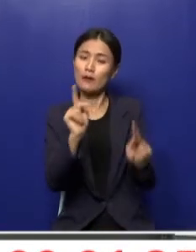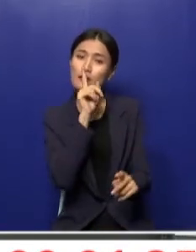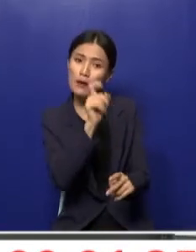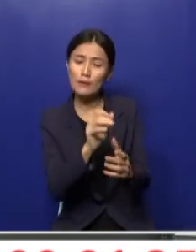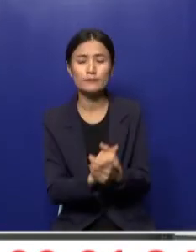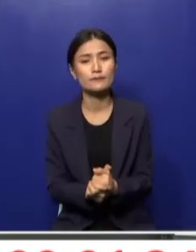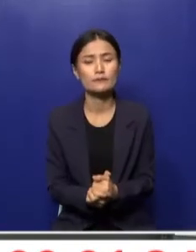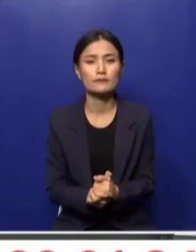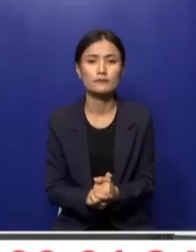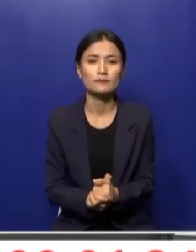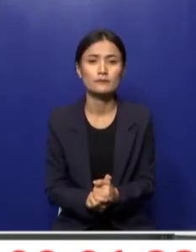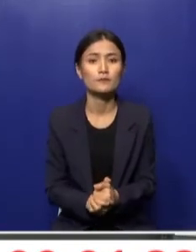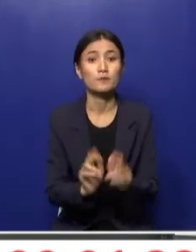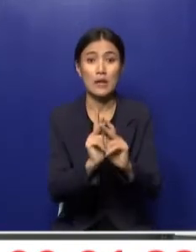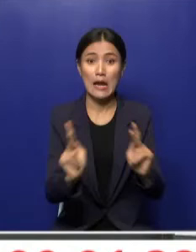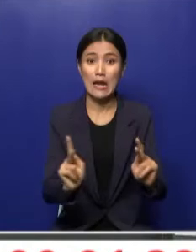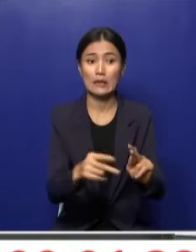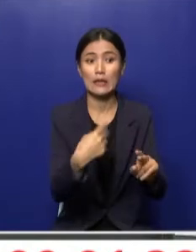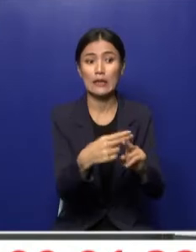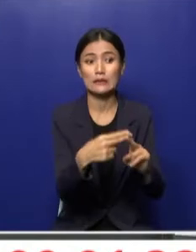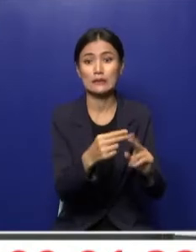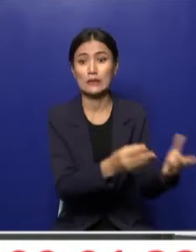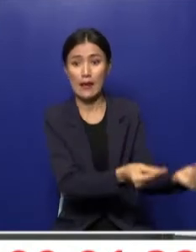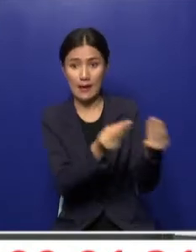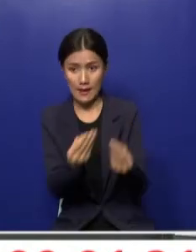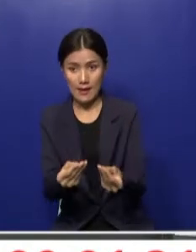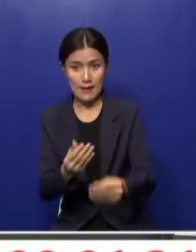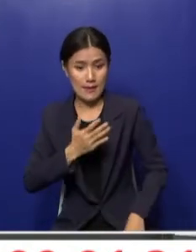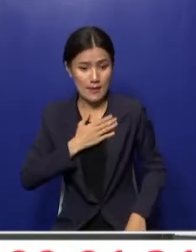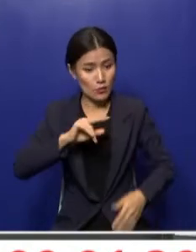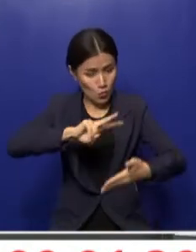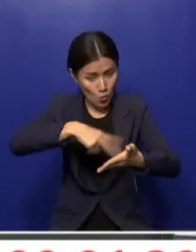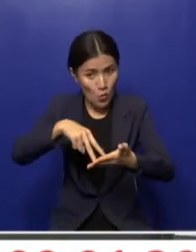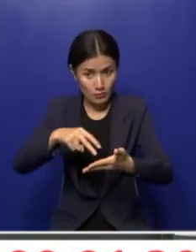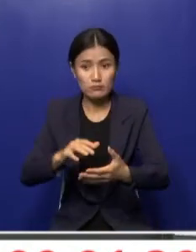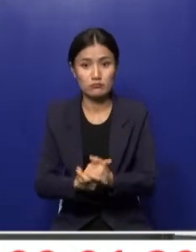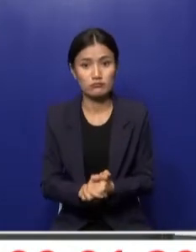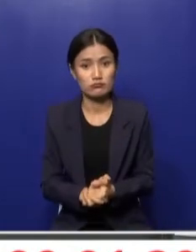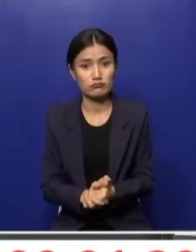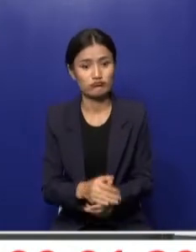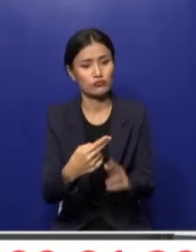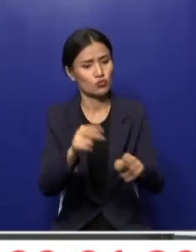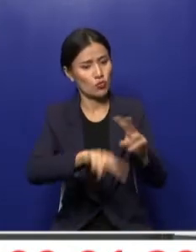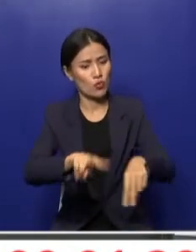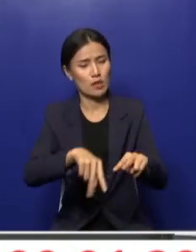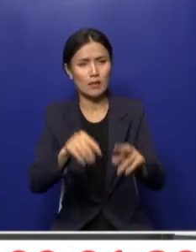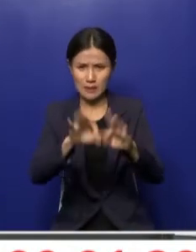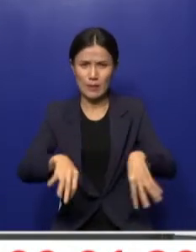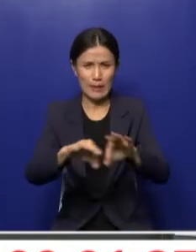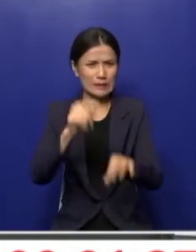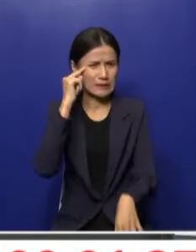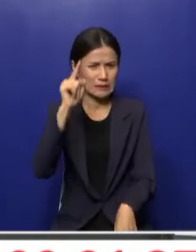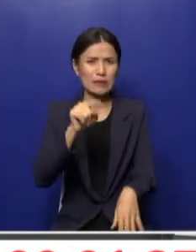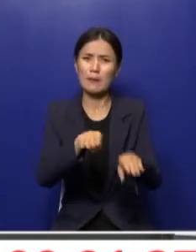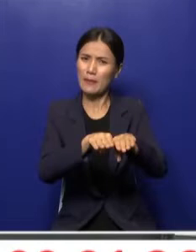การบริการที่เสนอรายชื่อกันมาที่จะมาเป็นการการตรวจสอบประวัติจะต้องคำนึงถึงมาตรฐานในการ